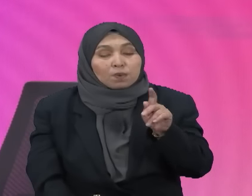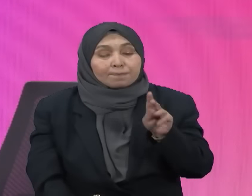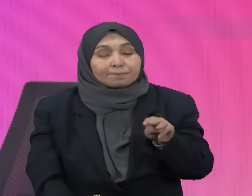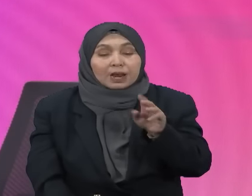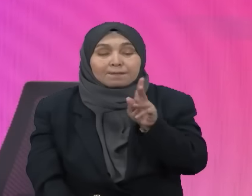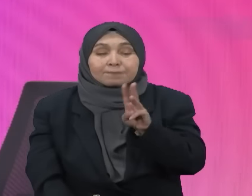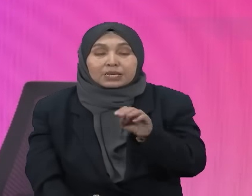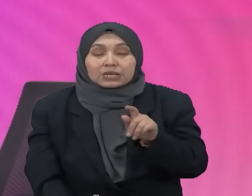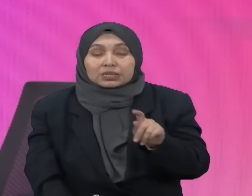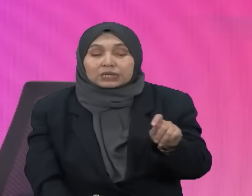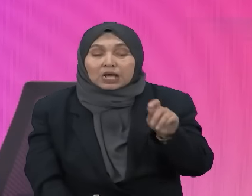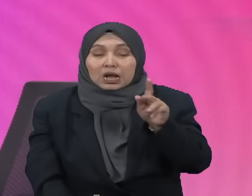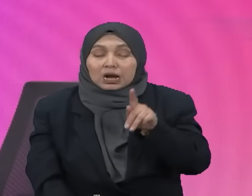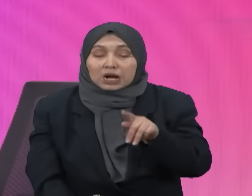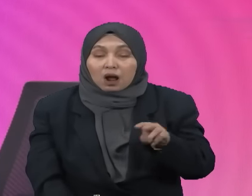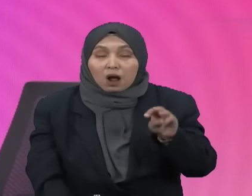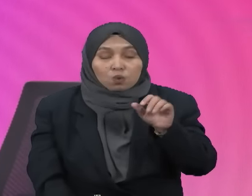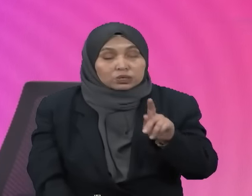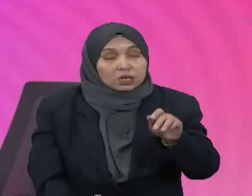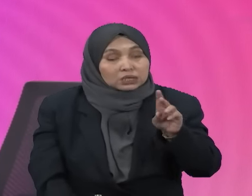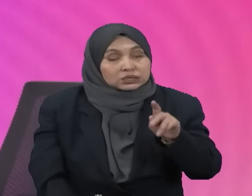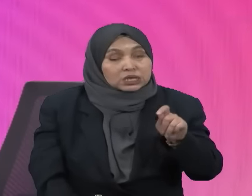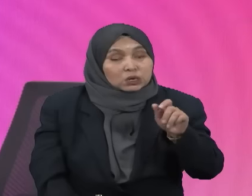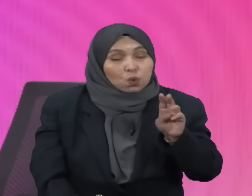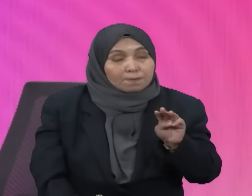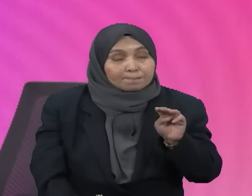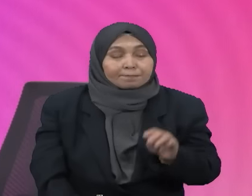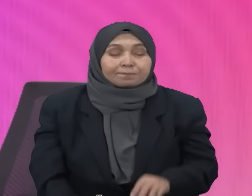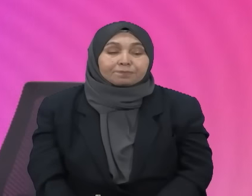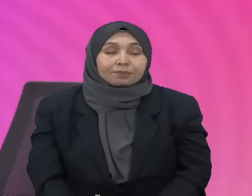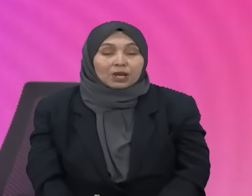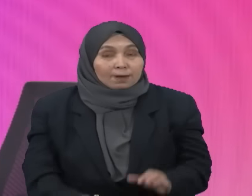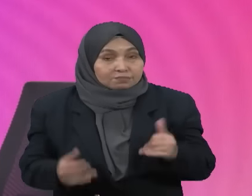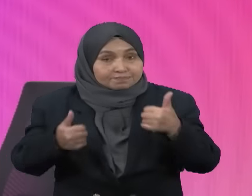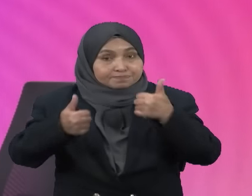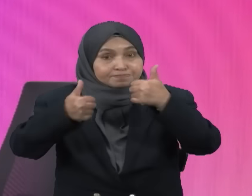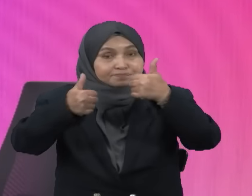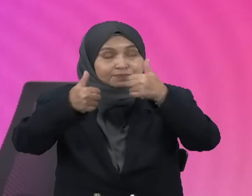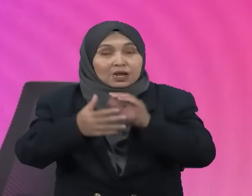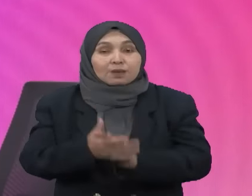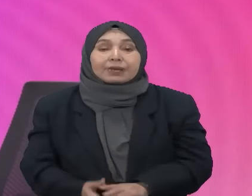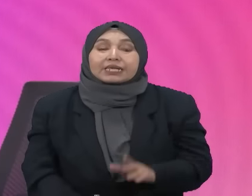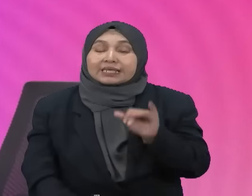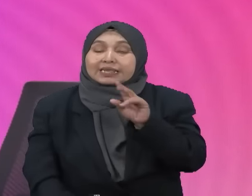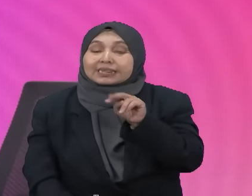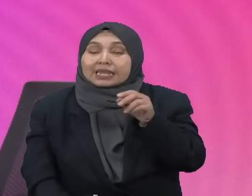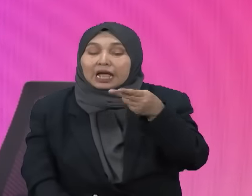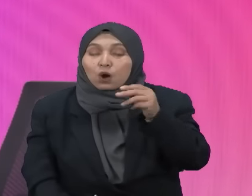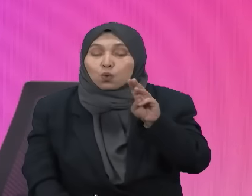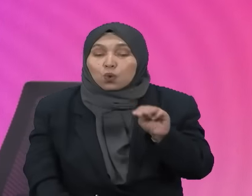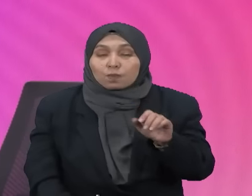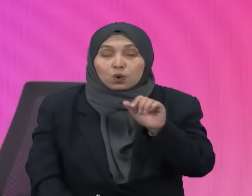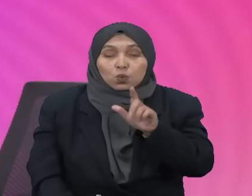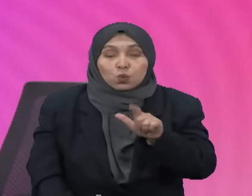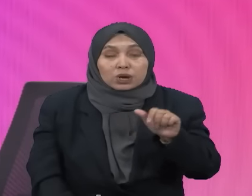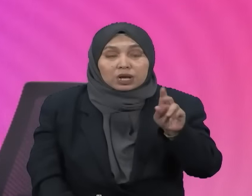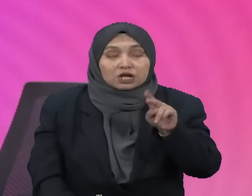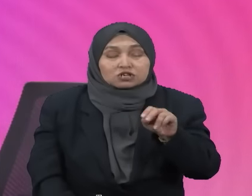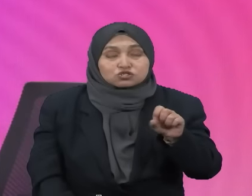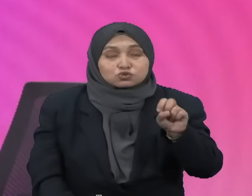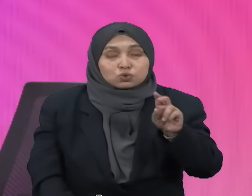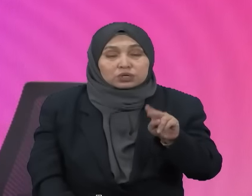qaryatikum. Min qaryatikum. Bagus. Innahum unasun